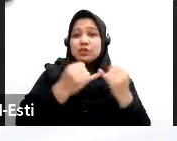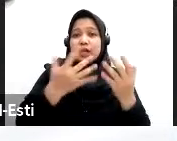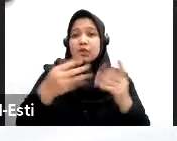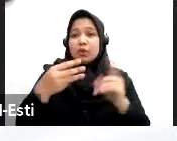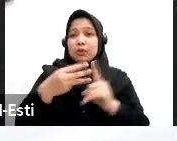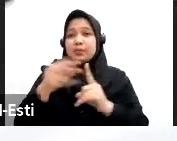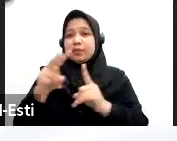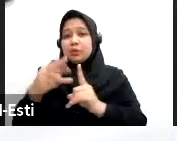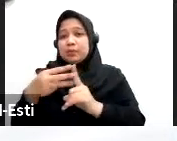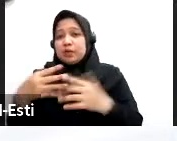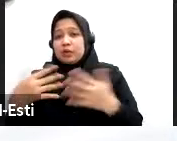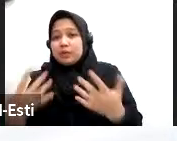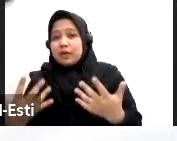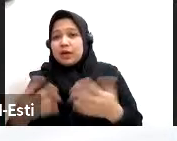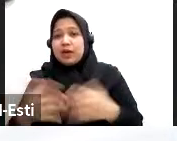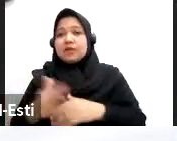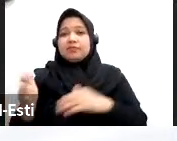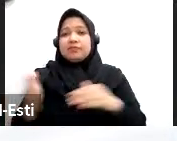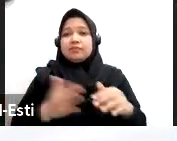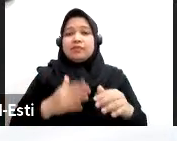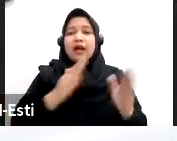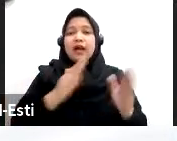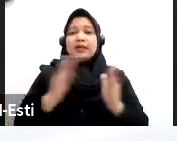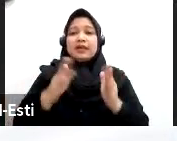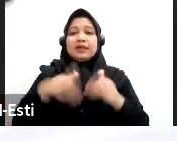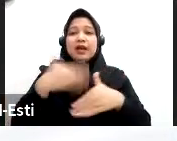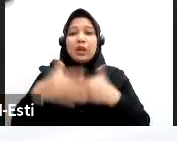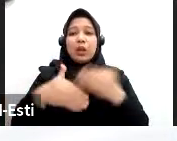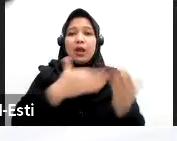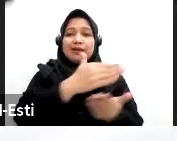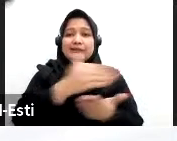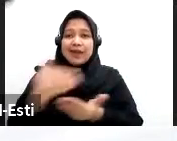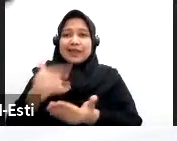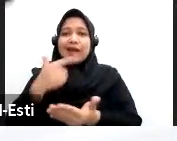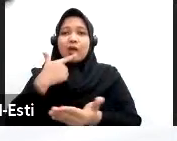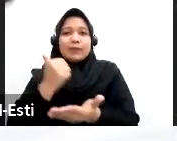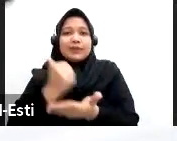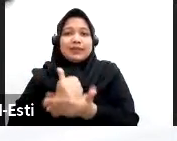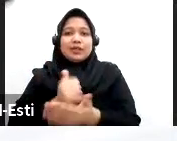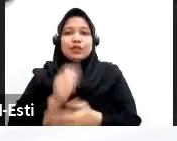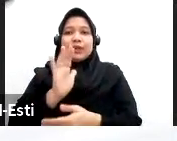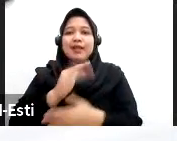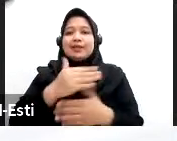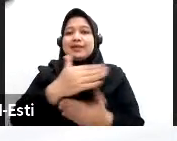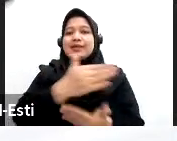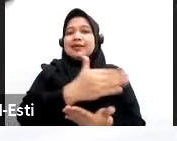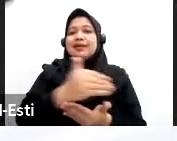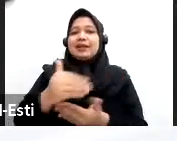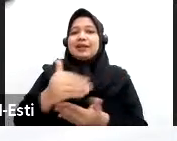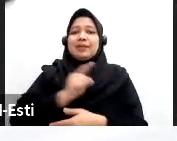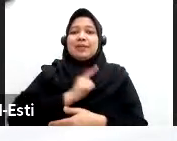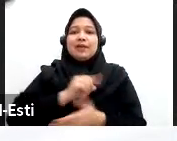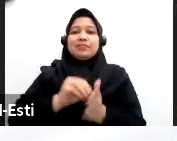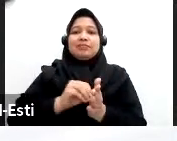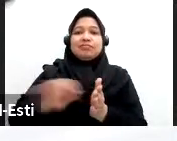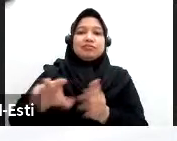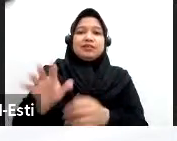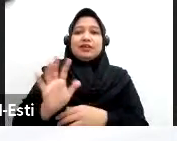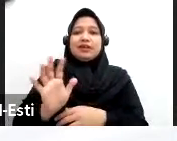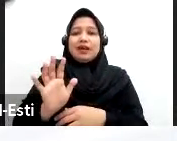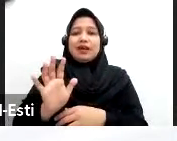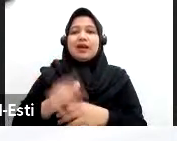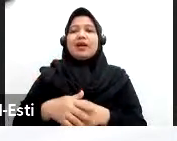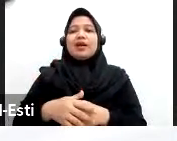bagaimana lalu tentang roda tadi penting yang untuk kemudian apa namanya menghindari kebocoran data pribadi dan tentu saja